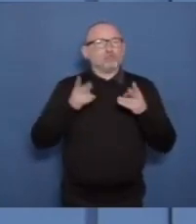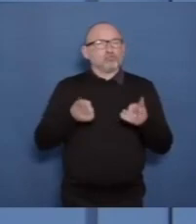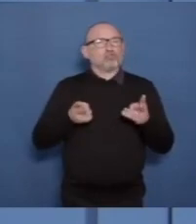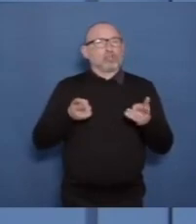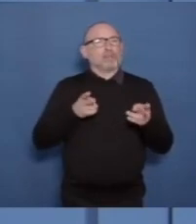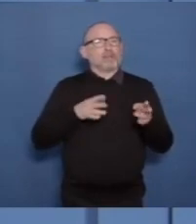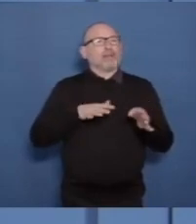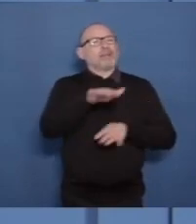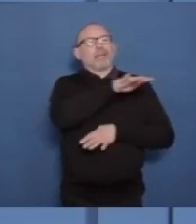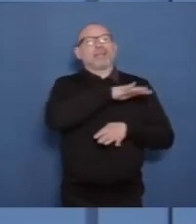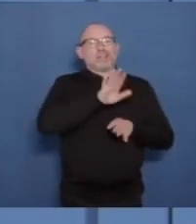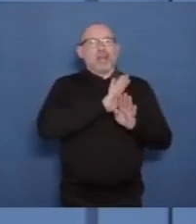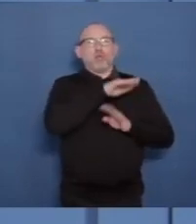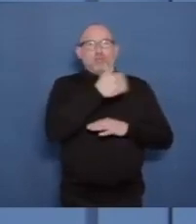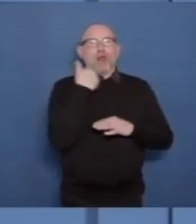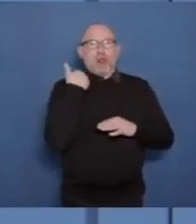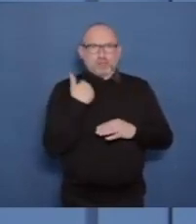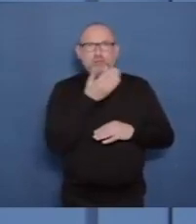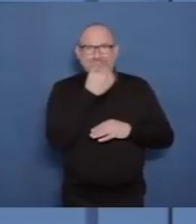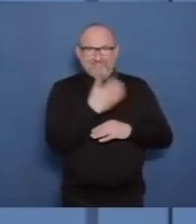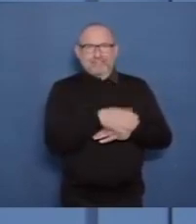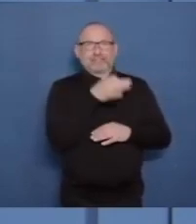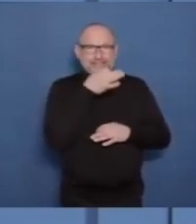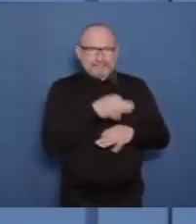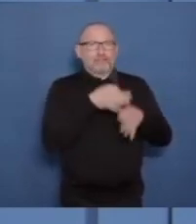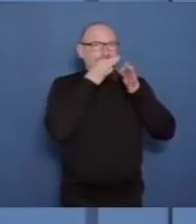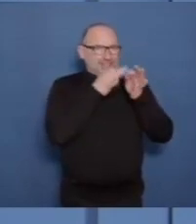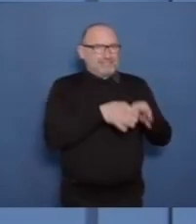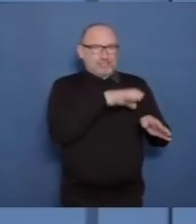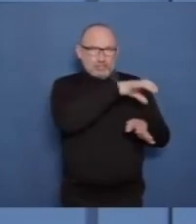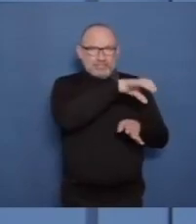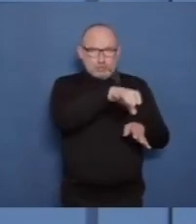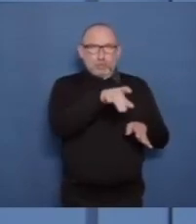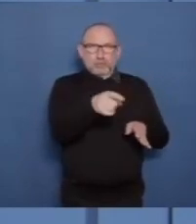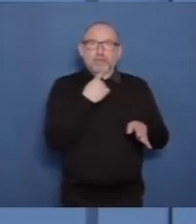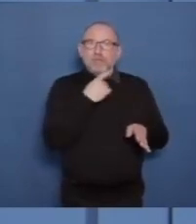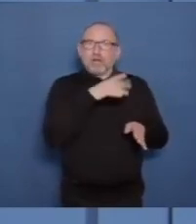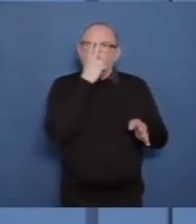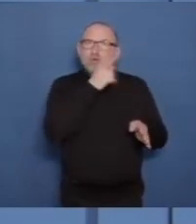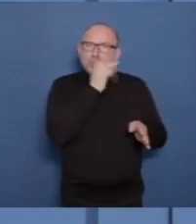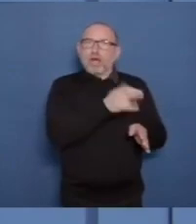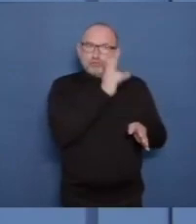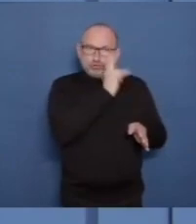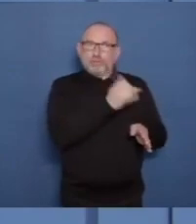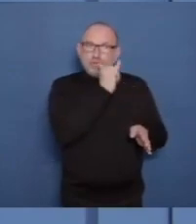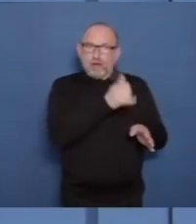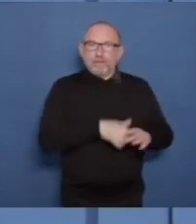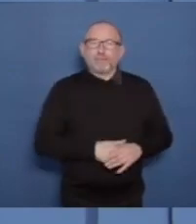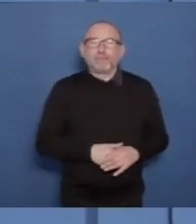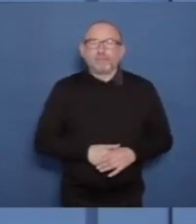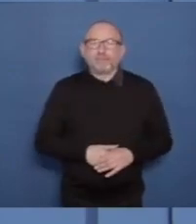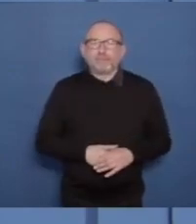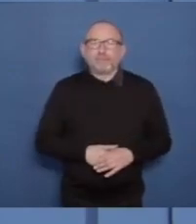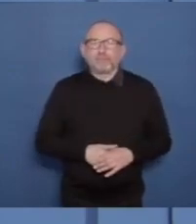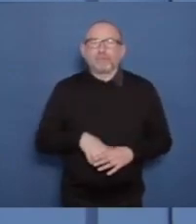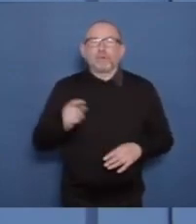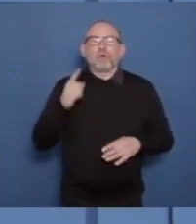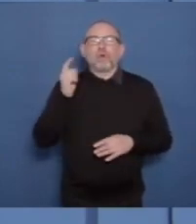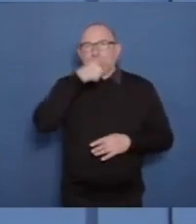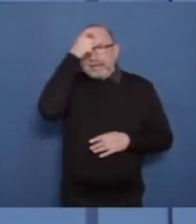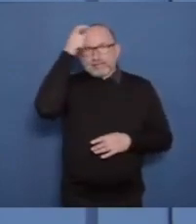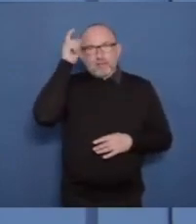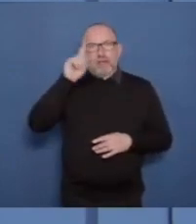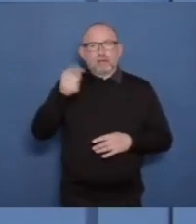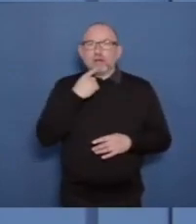regionalen Überlastungen von Intensivstationen gekommen ist. Sie bestreiten genauso wenig, dass